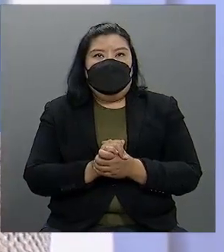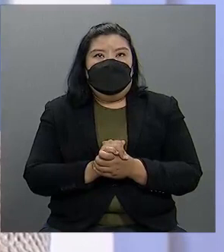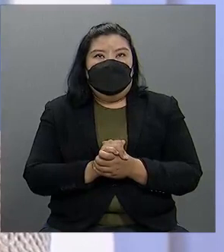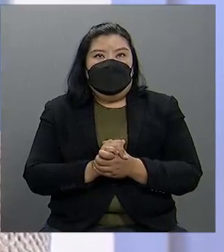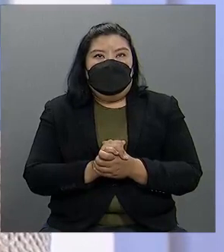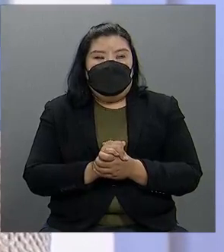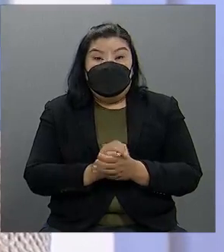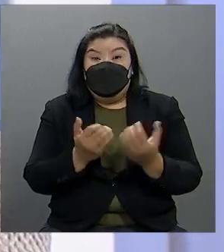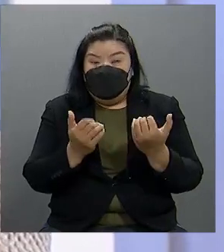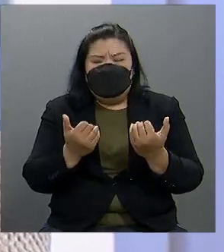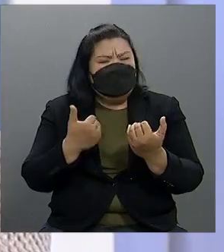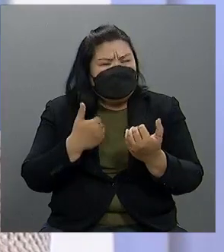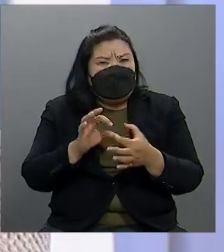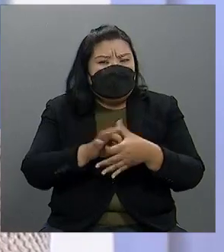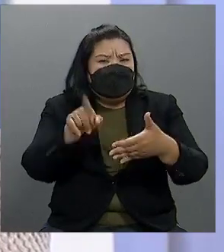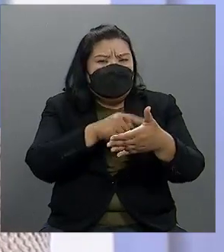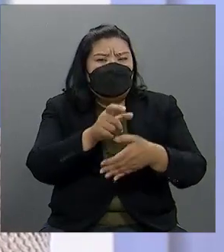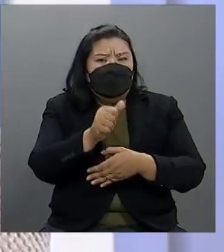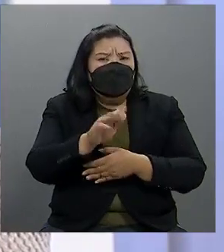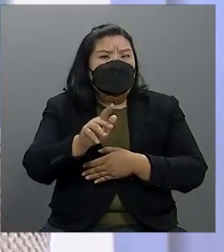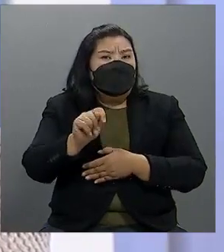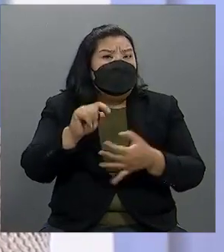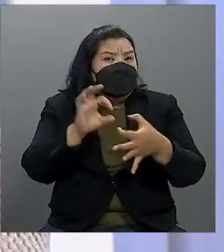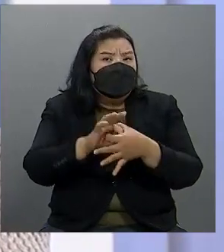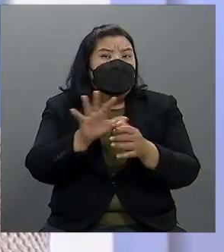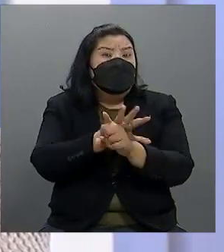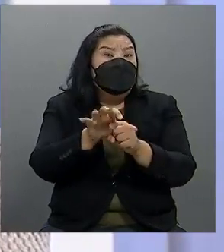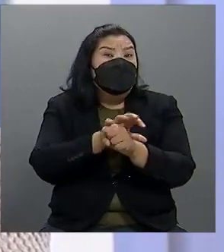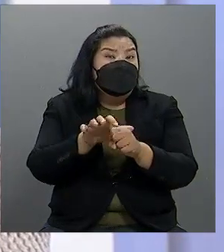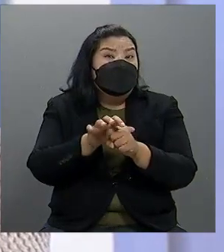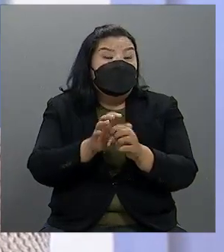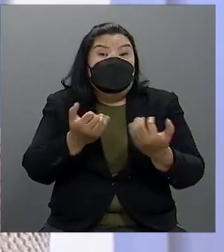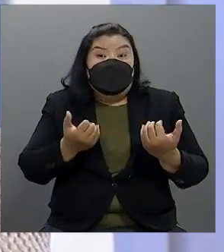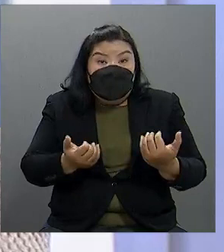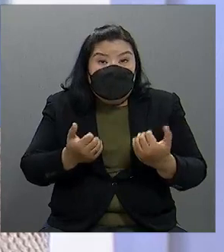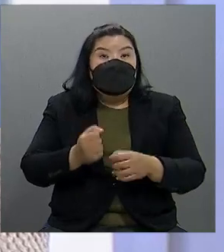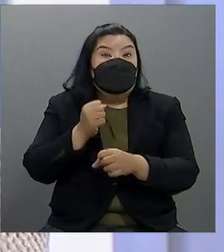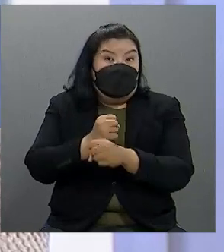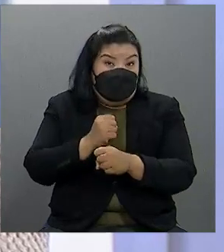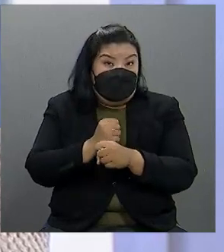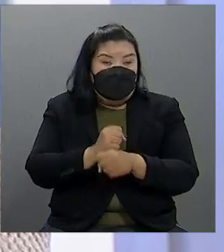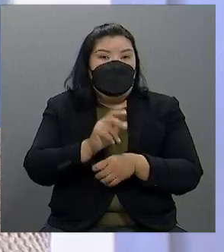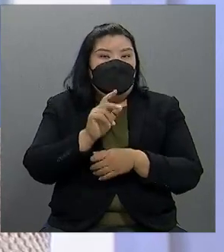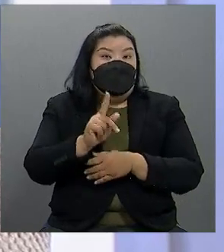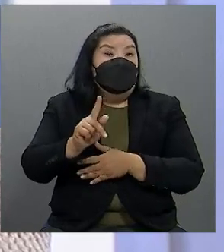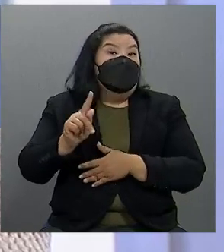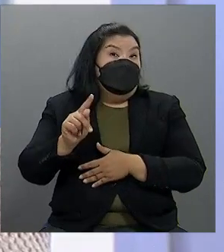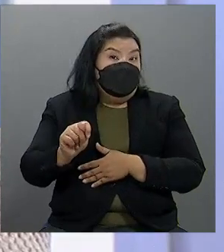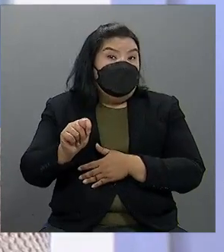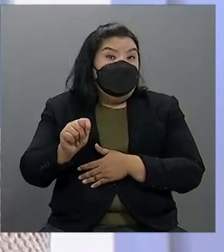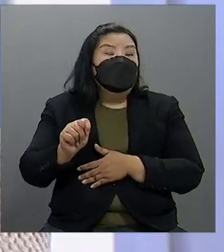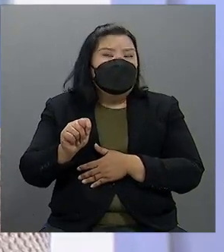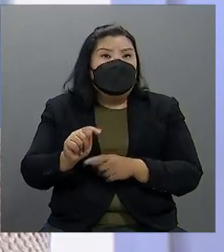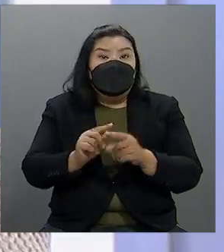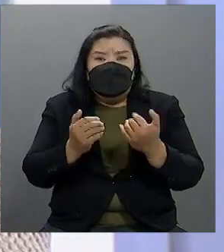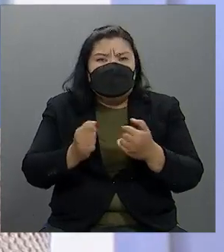การณ์การแพร่ระบาดของโควิด-19 ค่ะในครั้งนี้เองทางสำนักงานคณะกรรมการการเลือกตั้งหรือว่ากกต.เนี่ยสิ่งหนึ่งที่คำนึงที่สุดก็คือความปล